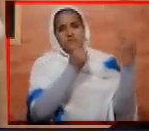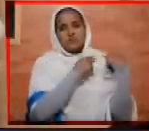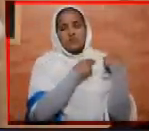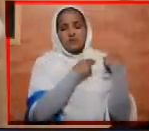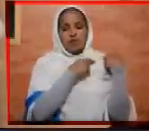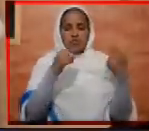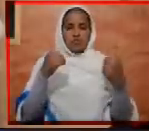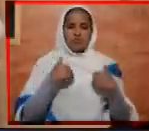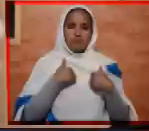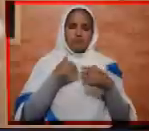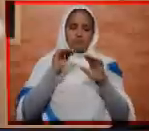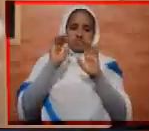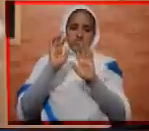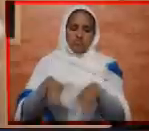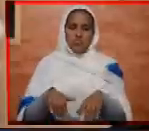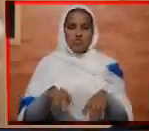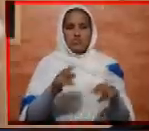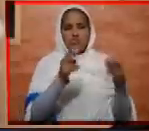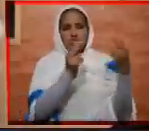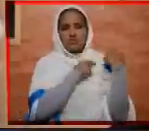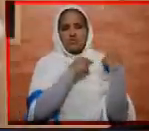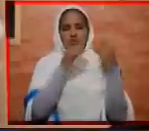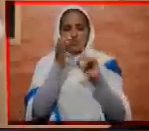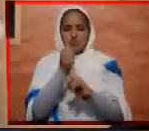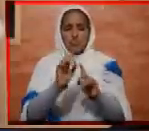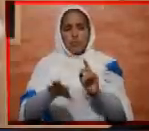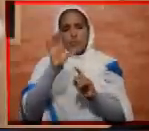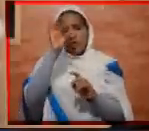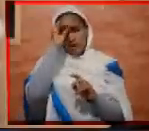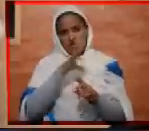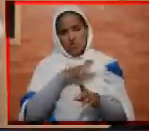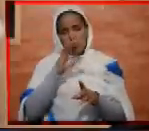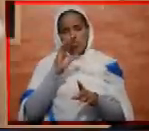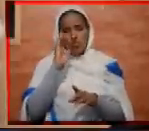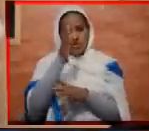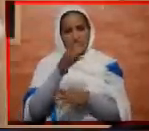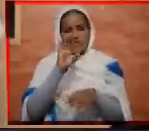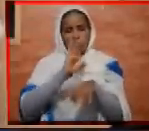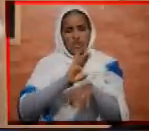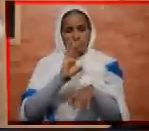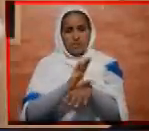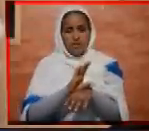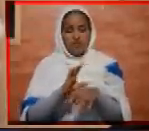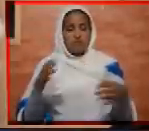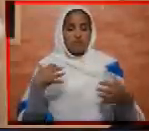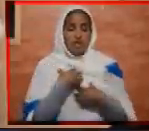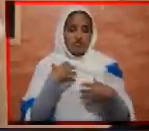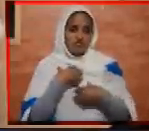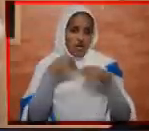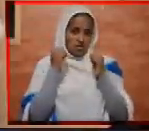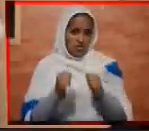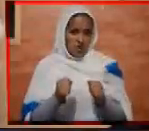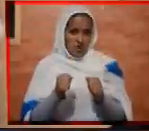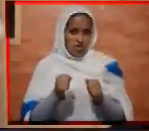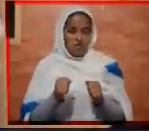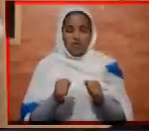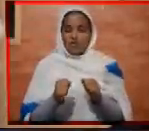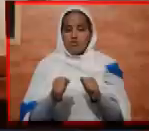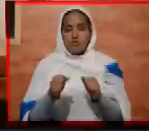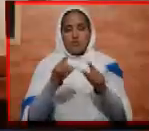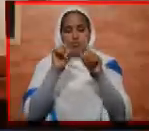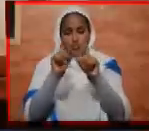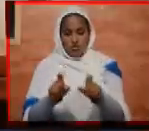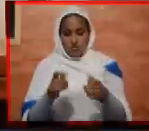ምን እንደሚበላ እንዴት ትምህርት እንደሚሰጥ ካለ ቁጥጥሩ ከጠበቀ ከተማ የሚያግደው ነገር